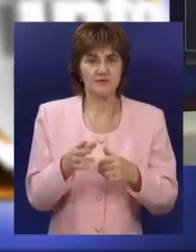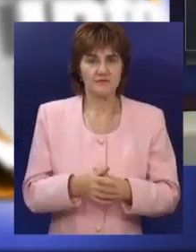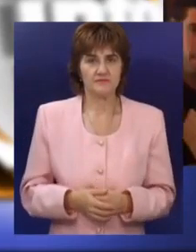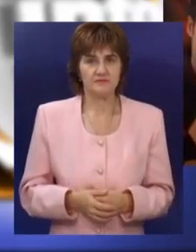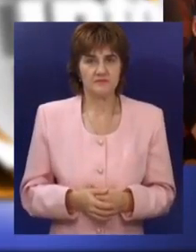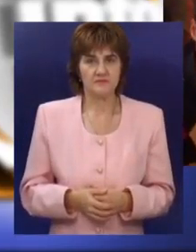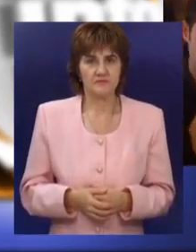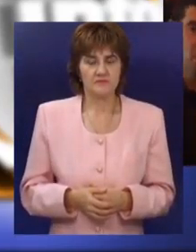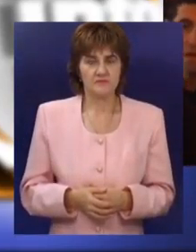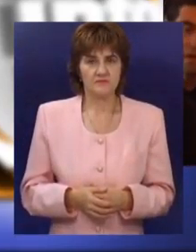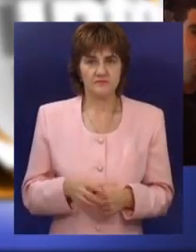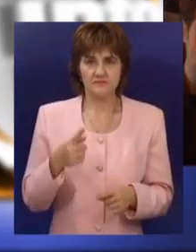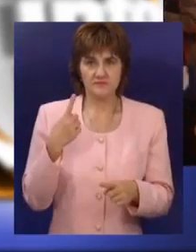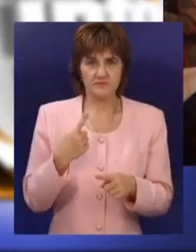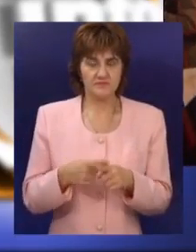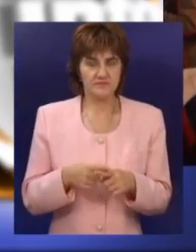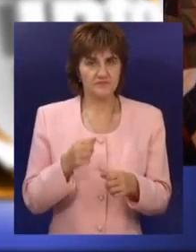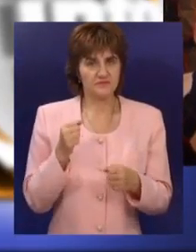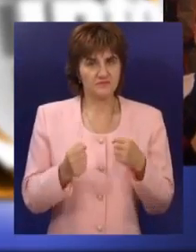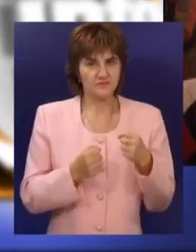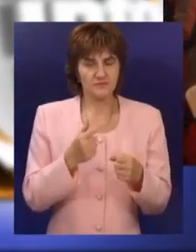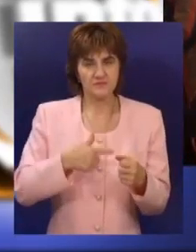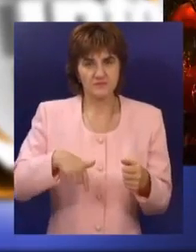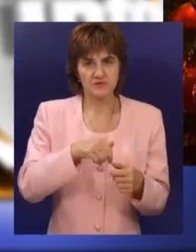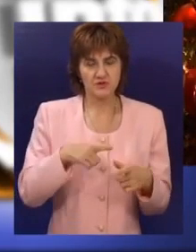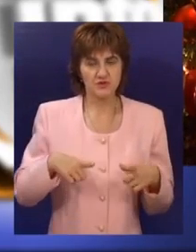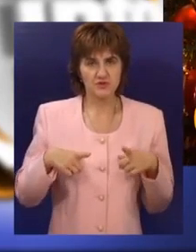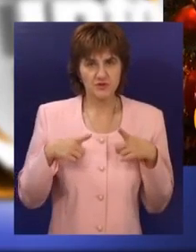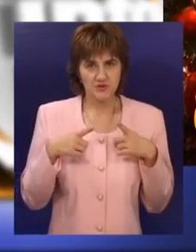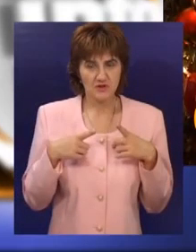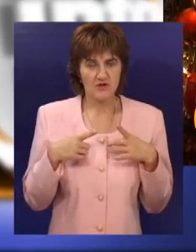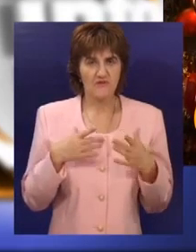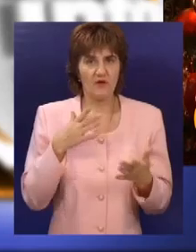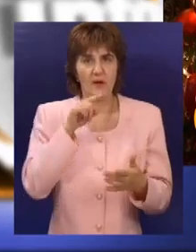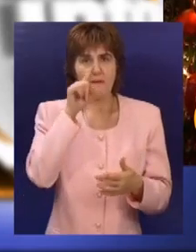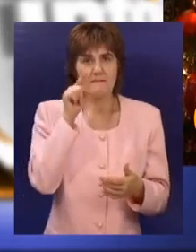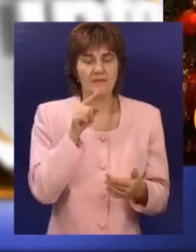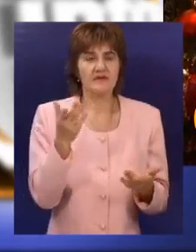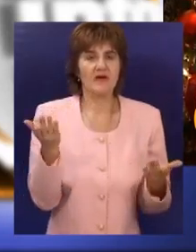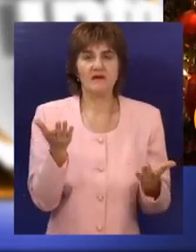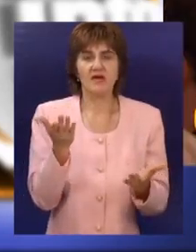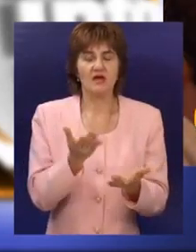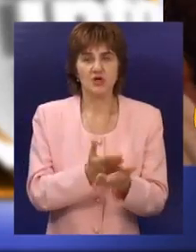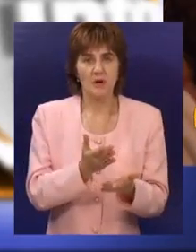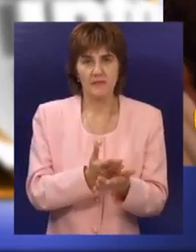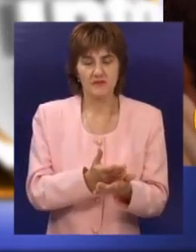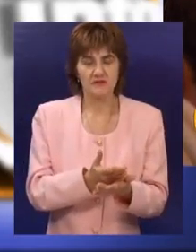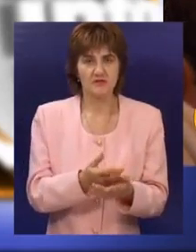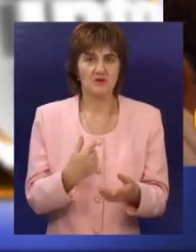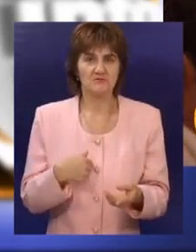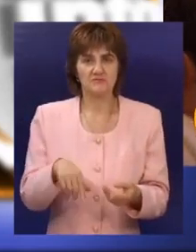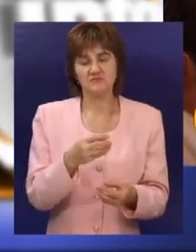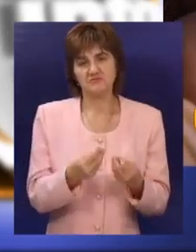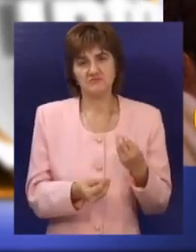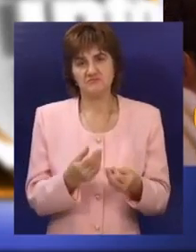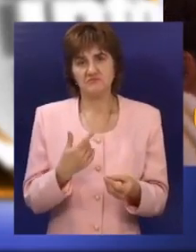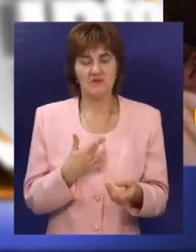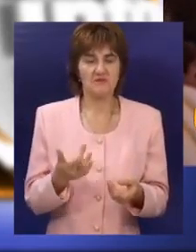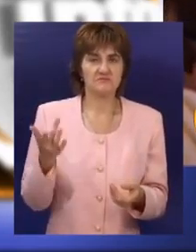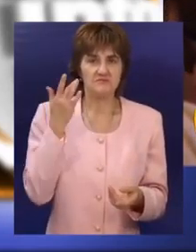popunjeni. S obzirom na brz tempo života koji živimo u posljednjih godina, pitanje je gdje ćete za novu godinu i